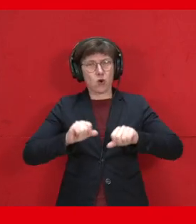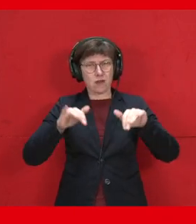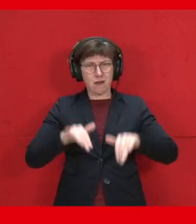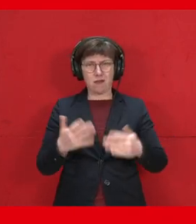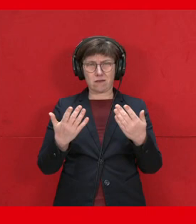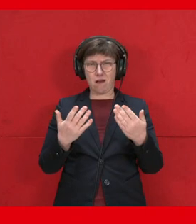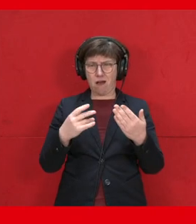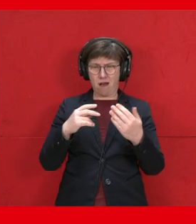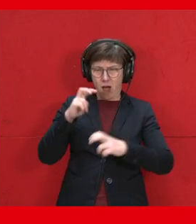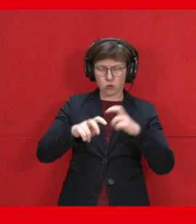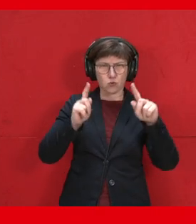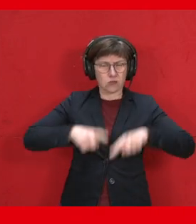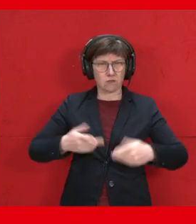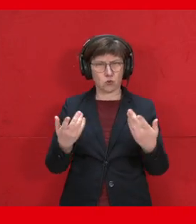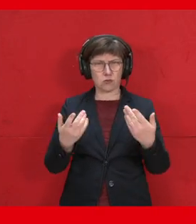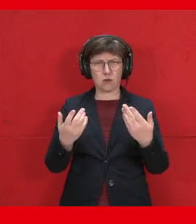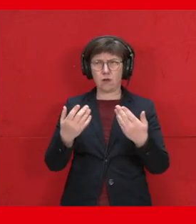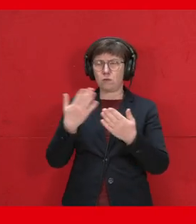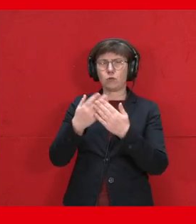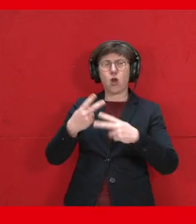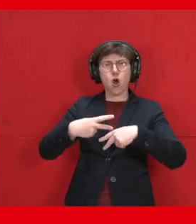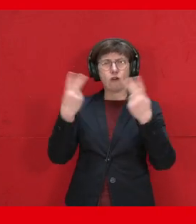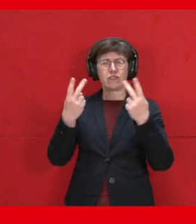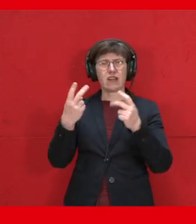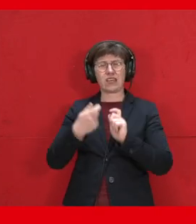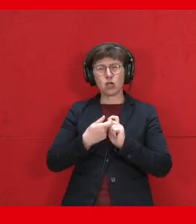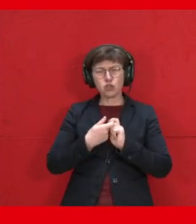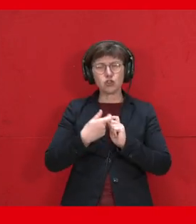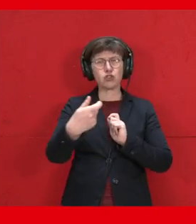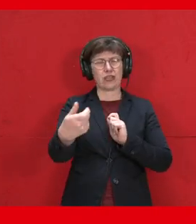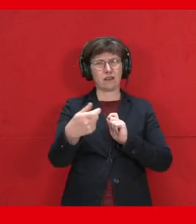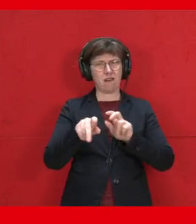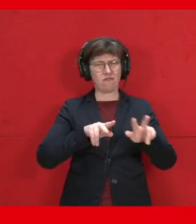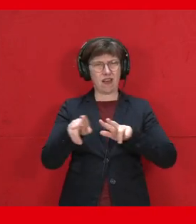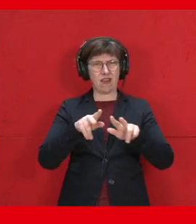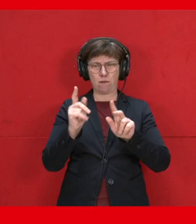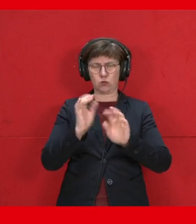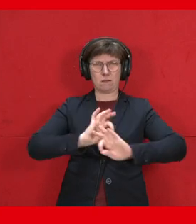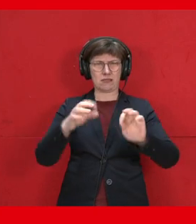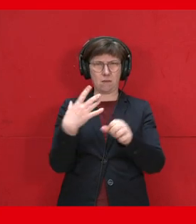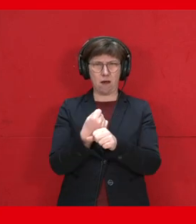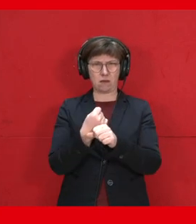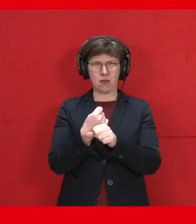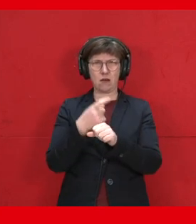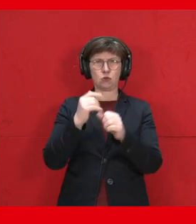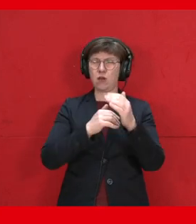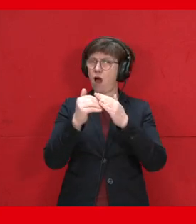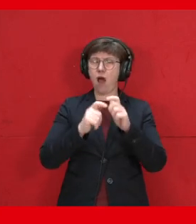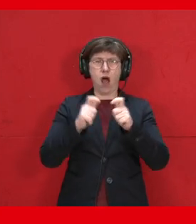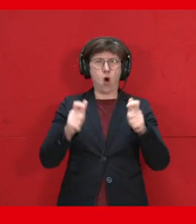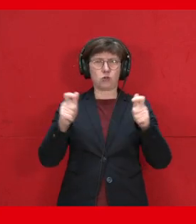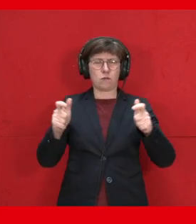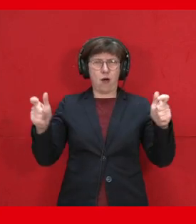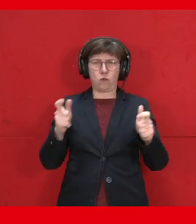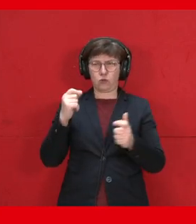und zum Beispiel den öffentlichen, den schienengebundenen Verkehr zu verbessern. Er muss ausgebaut werden, dafür müssen